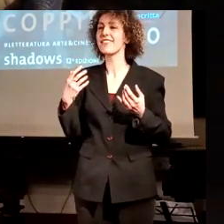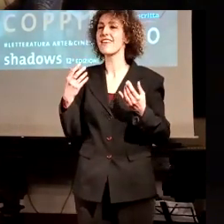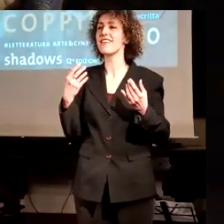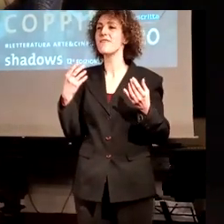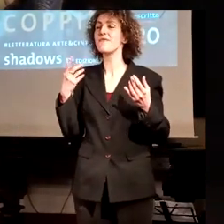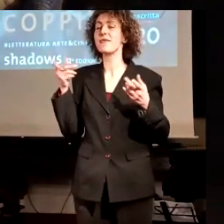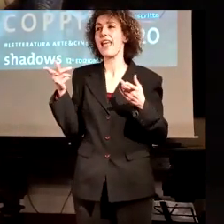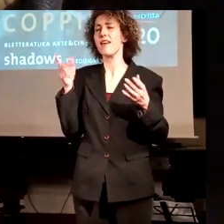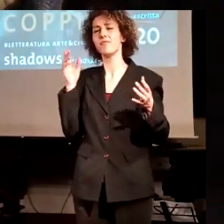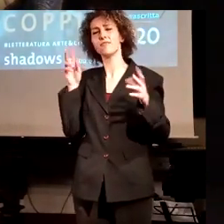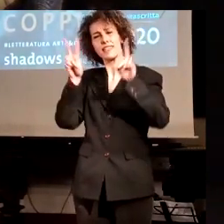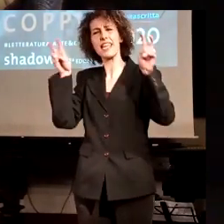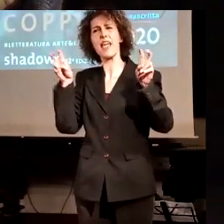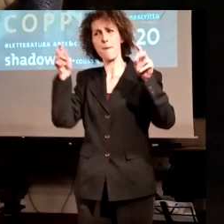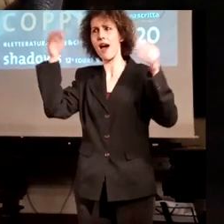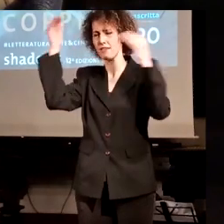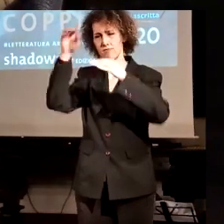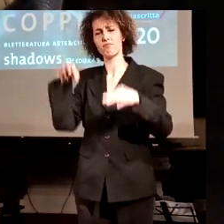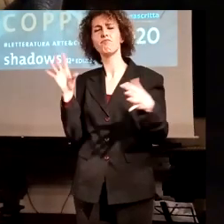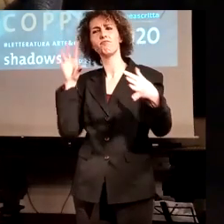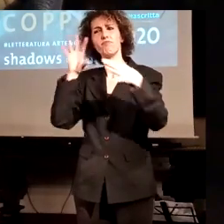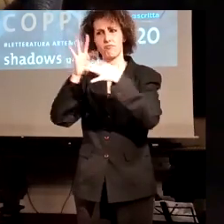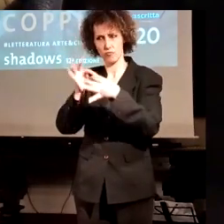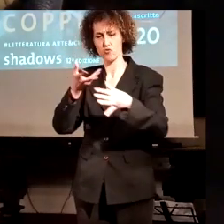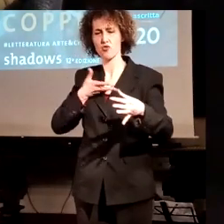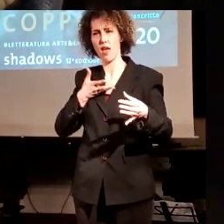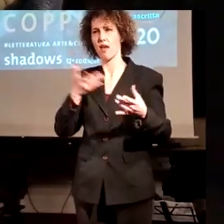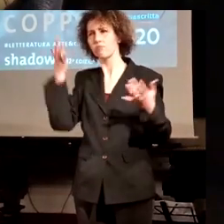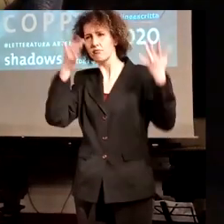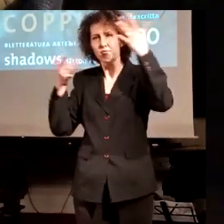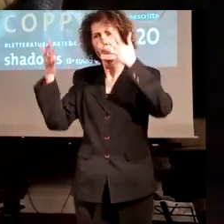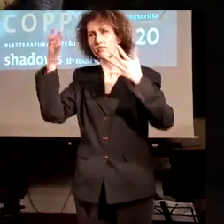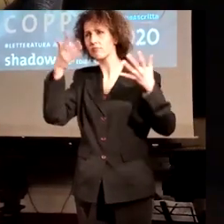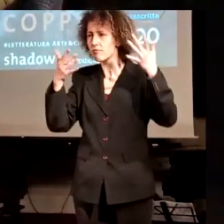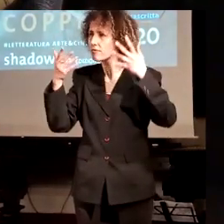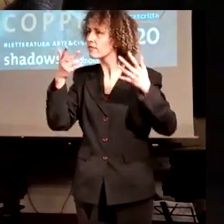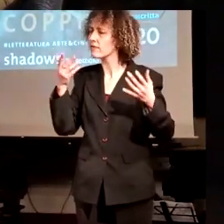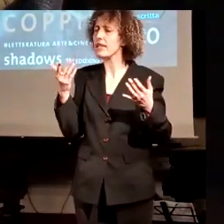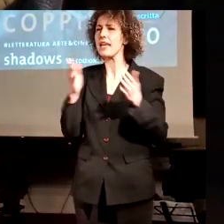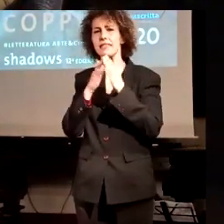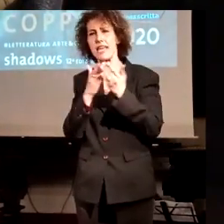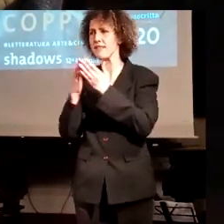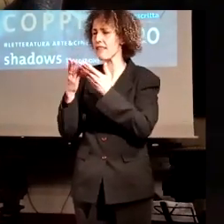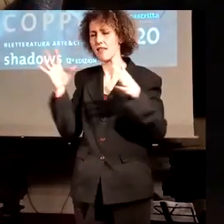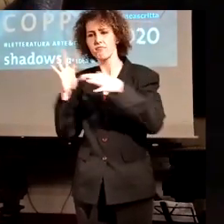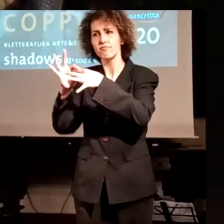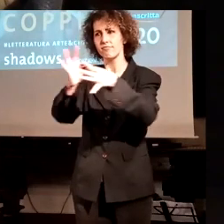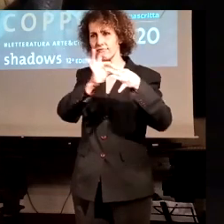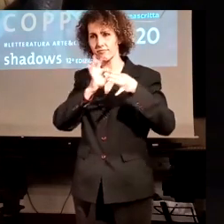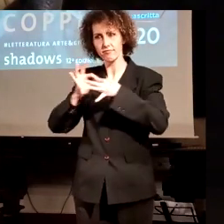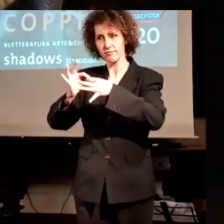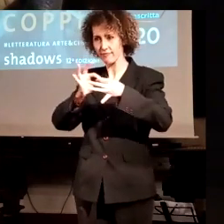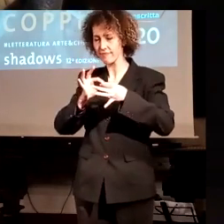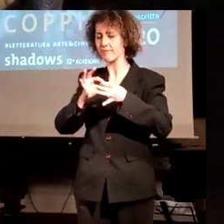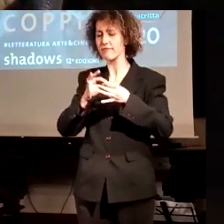col tema di stasera apocrifi ragionamento intorno ai testi testi che parlano di testi insomma raccontare anche le soglie